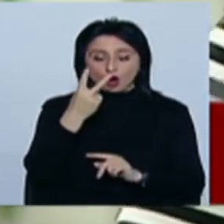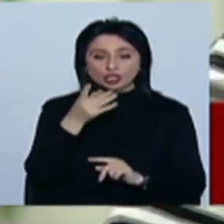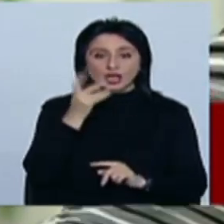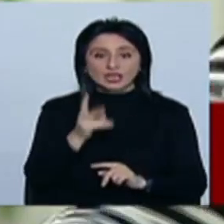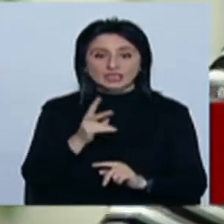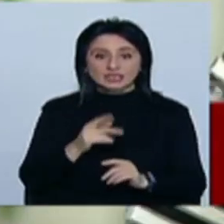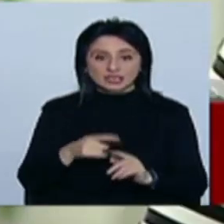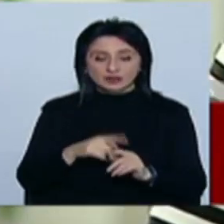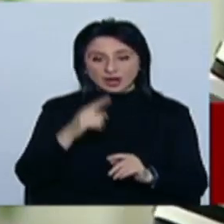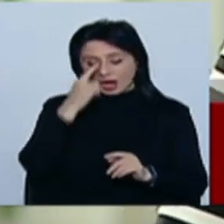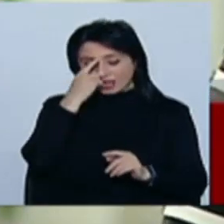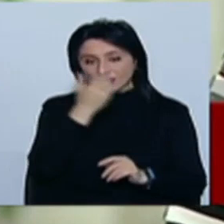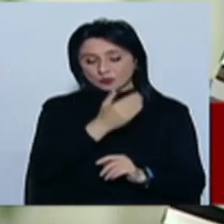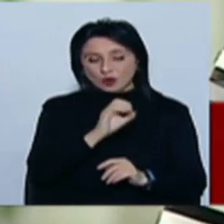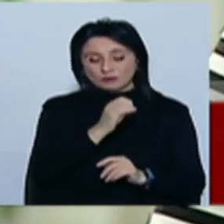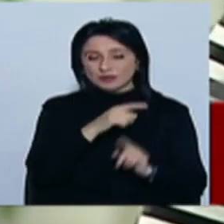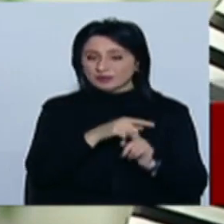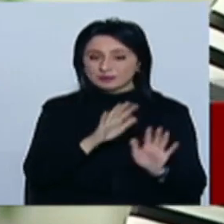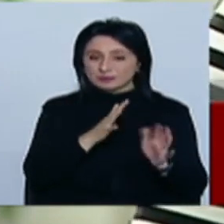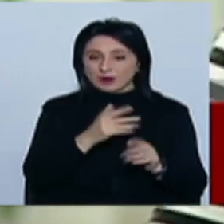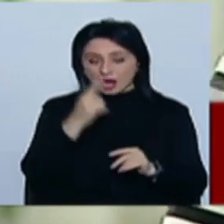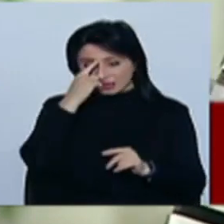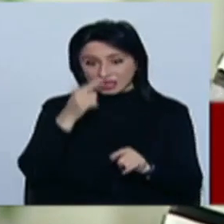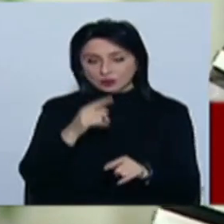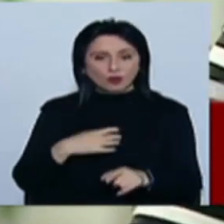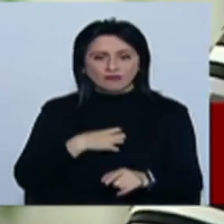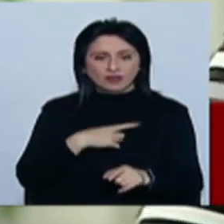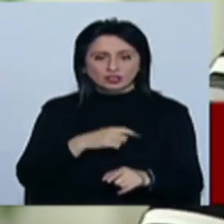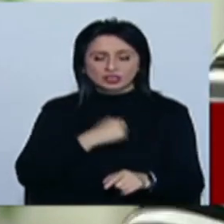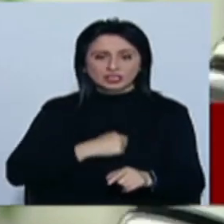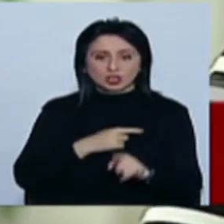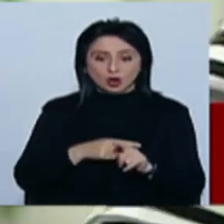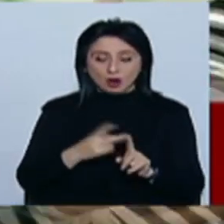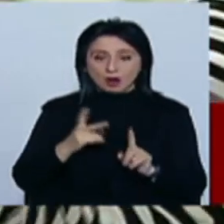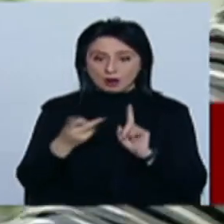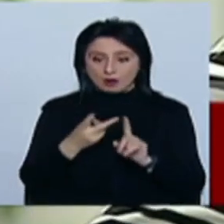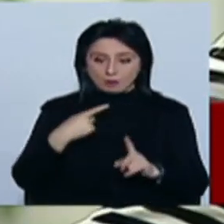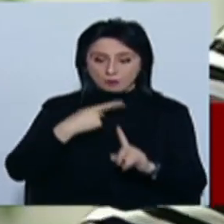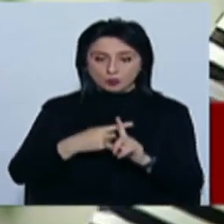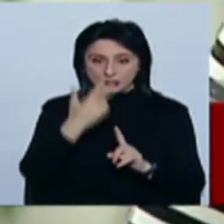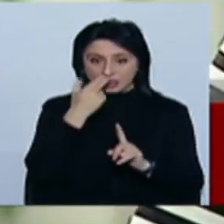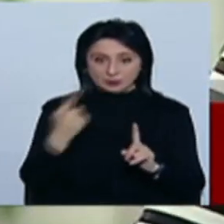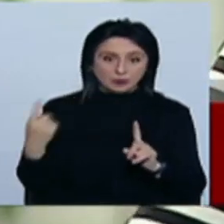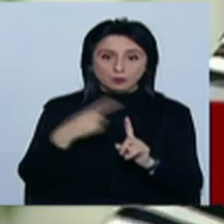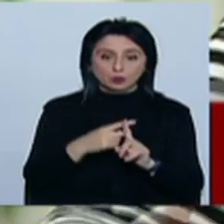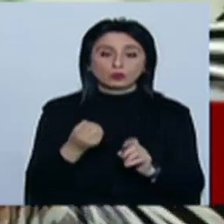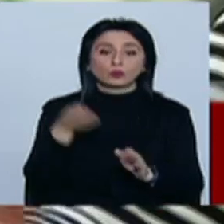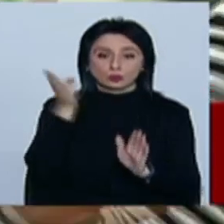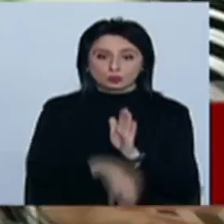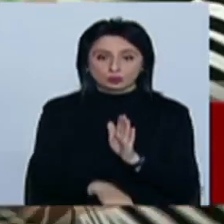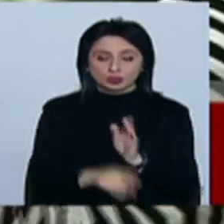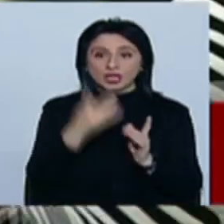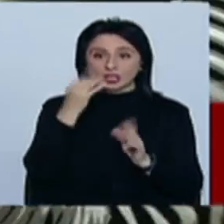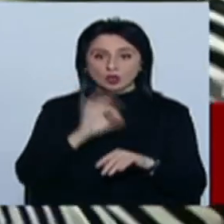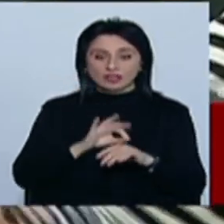თქვა წინა შტამებთან შედარებით ჰოსპიტალიზაცია დელტა შტამის ეს ერთი. მეორე, ქვეყანაში არის მაღალი გავრცელება დაავადების და